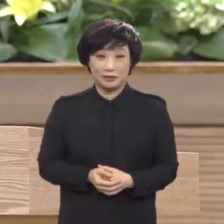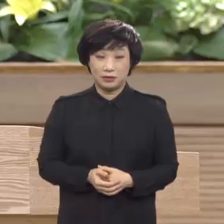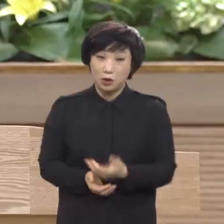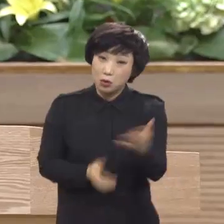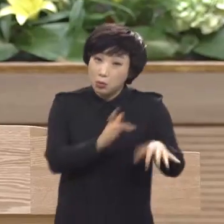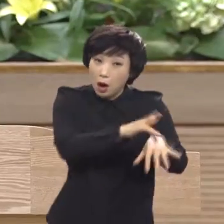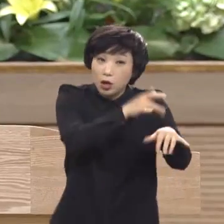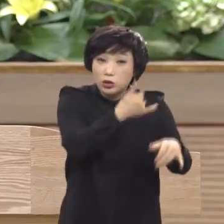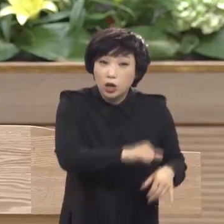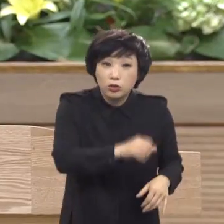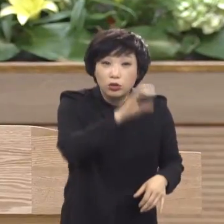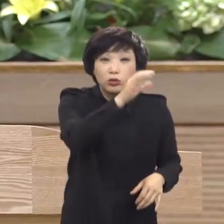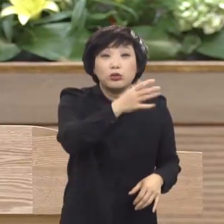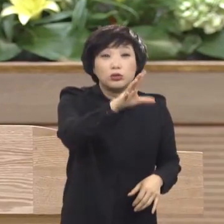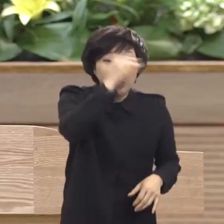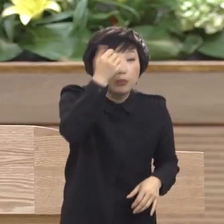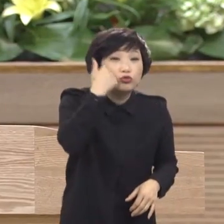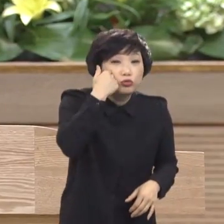마귀 새끼는 누구 닮아요?